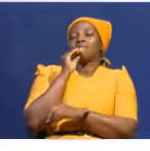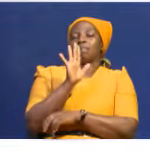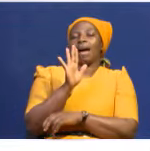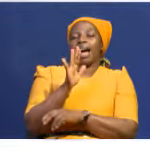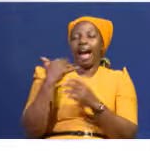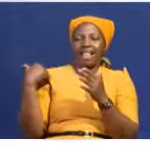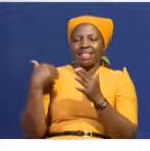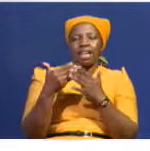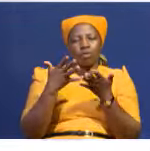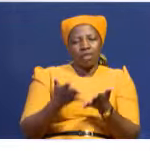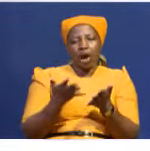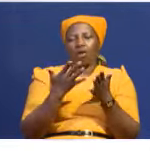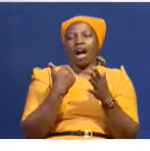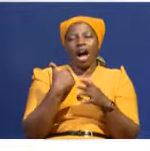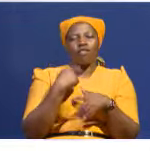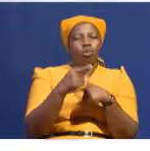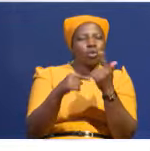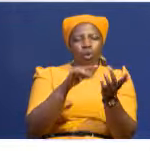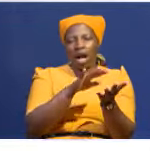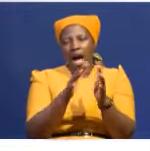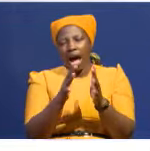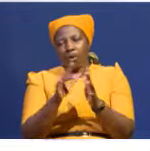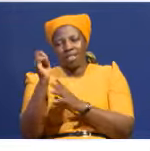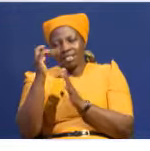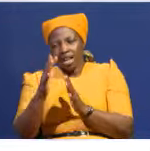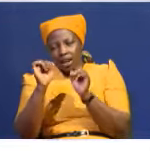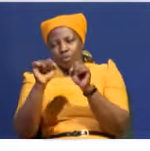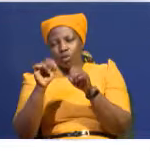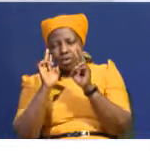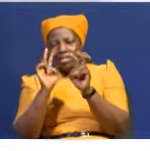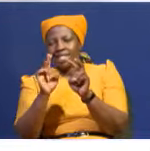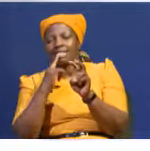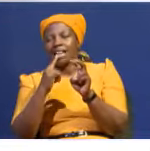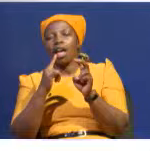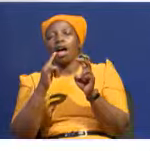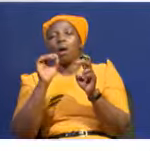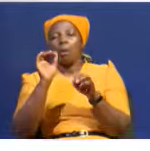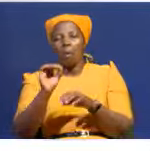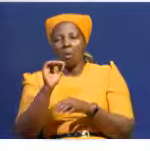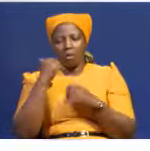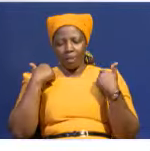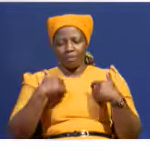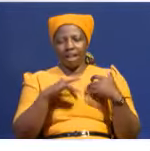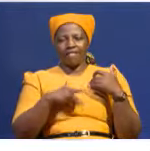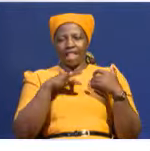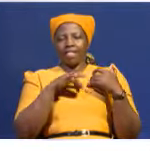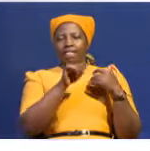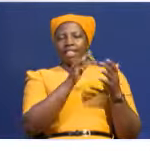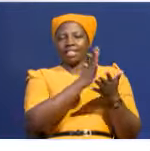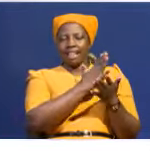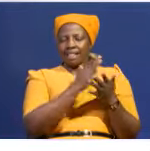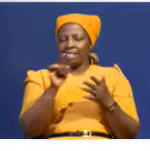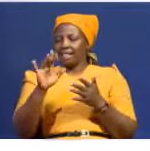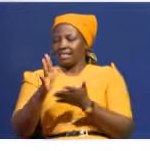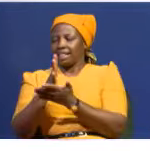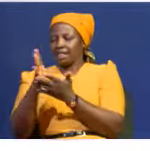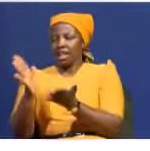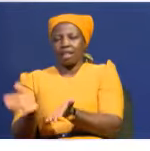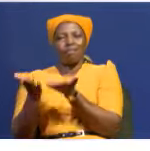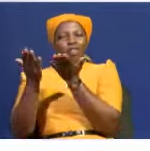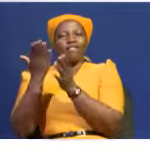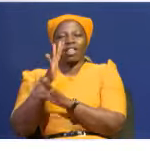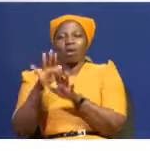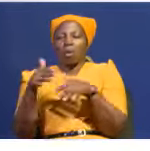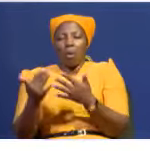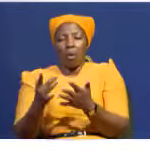wapi? Je, kuna mwelekeo ambao Mkenya atasema kwamba ni kweli nimehisi kwamba sekta fulani na fulani imeboreshwa, ama itakuwa